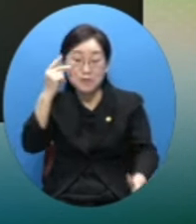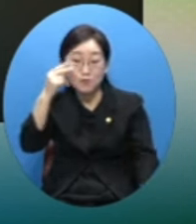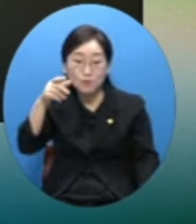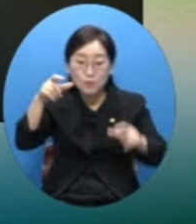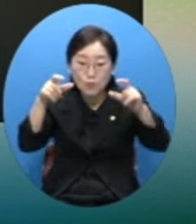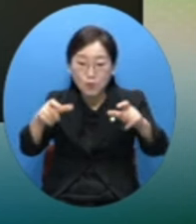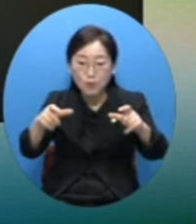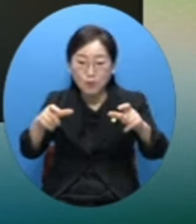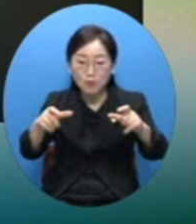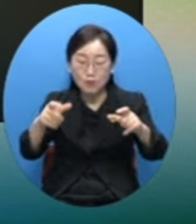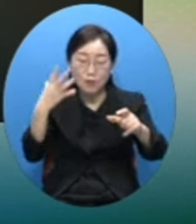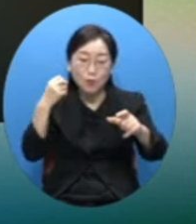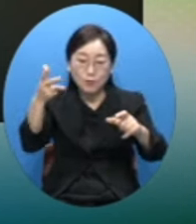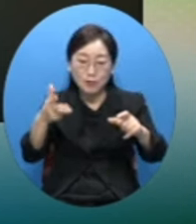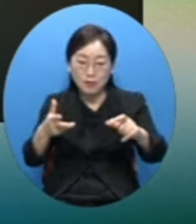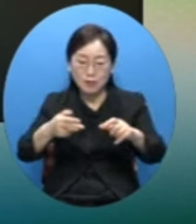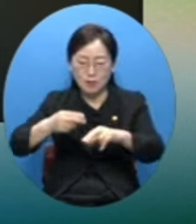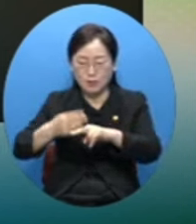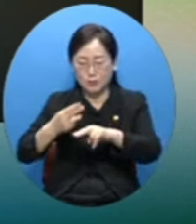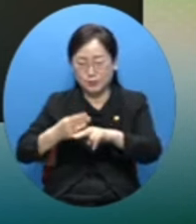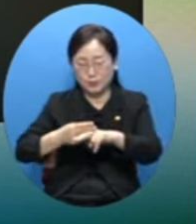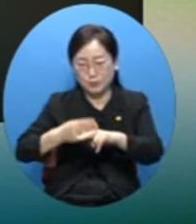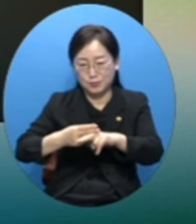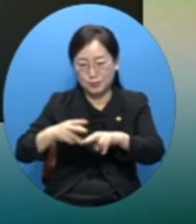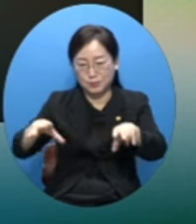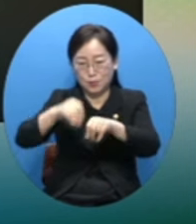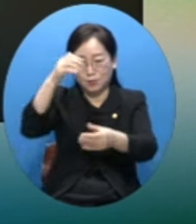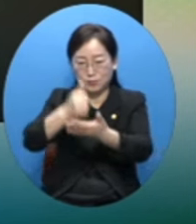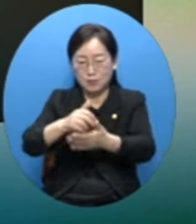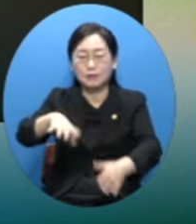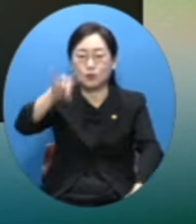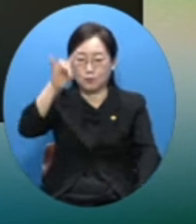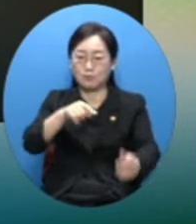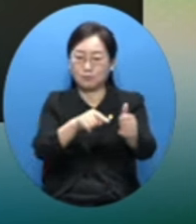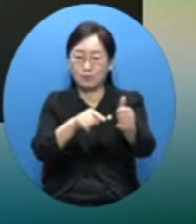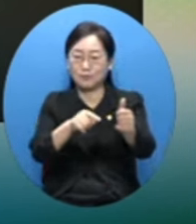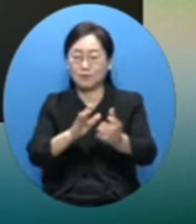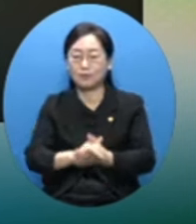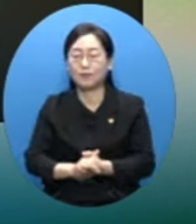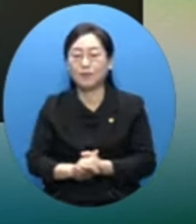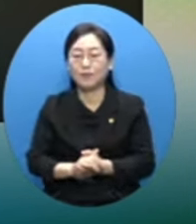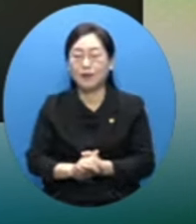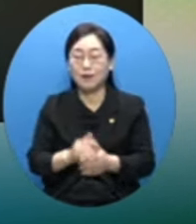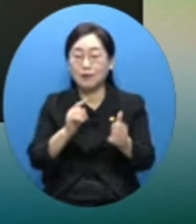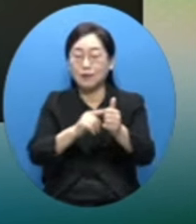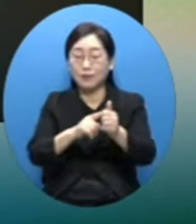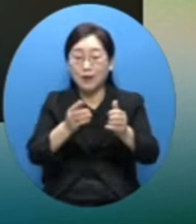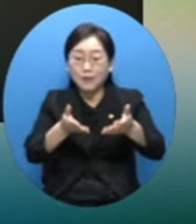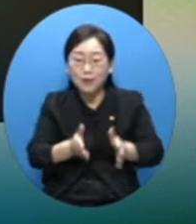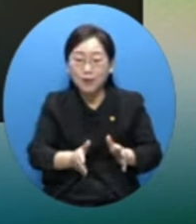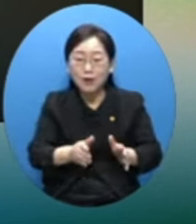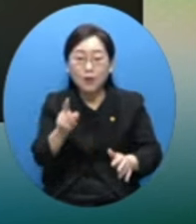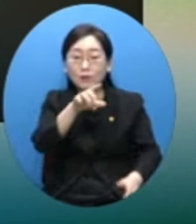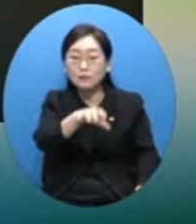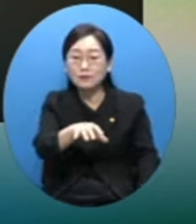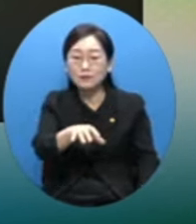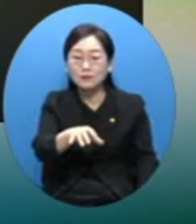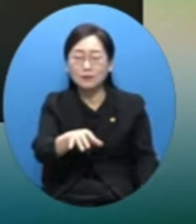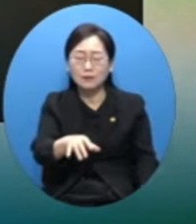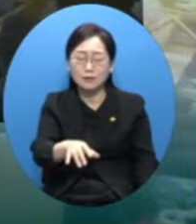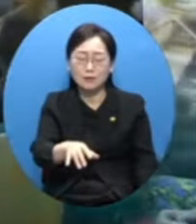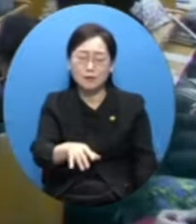미국에서 총주방장이 된 유능한 요리사입니다. 그런데 태어날 때 그 태어난 동네가 온갖